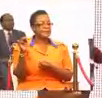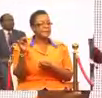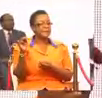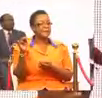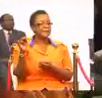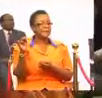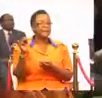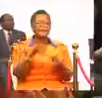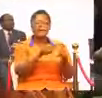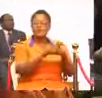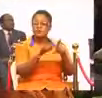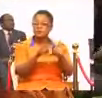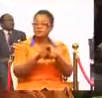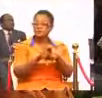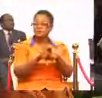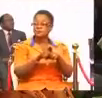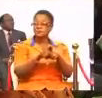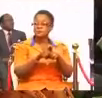Pia